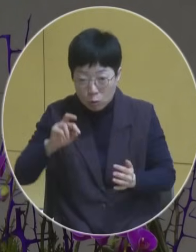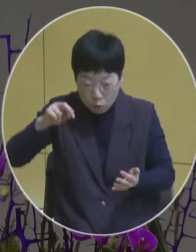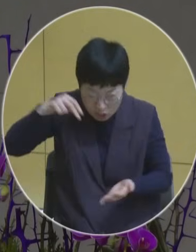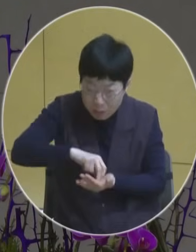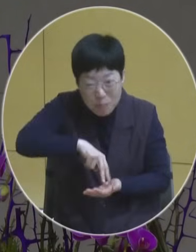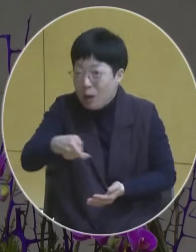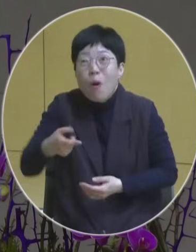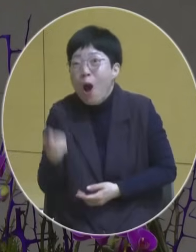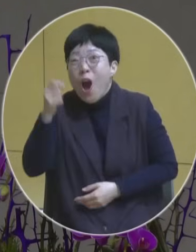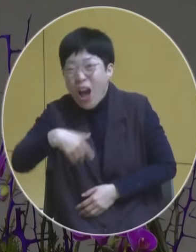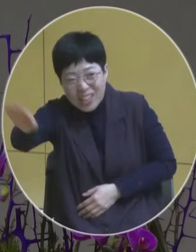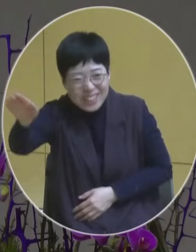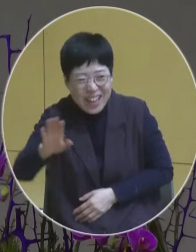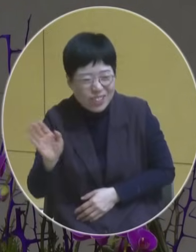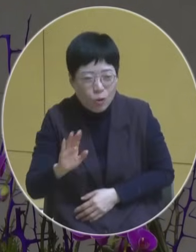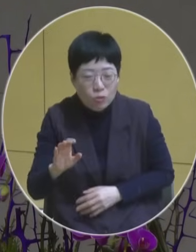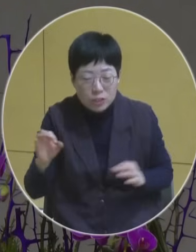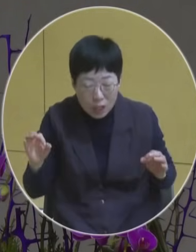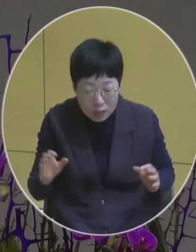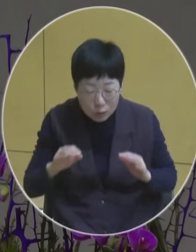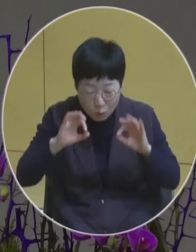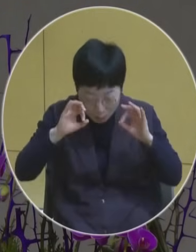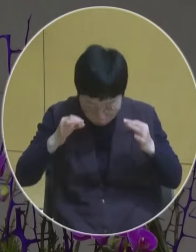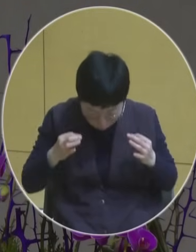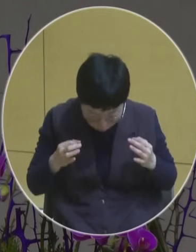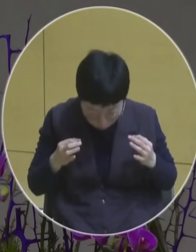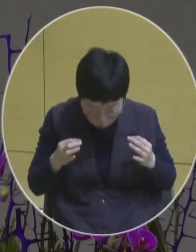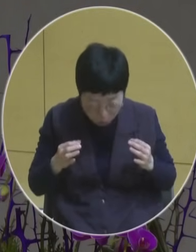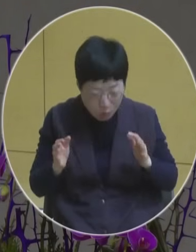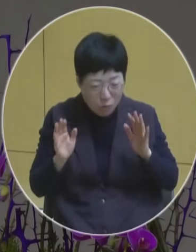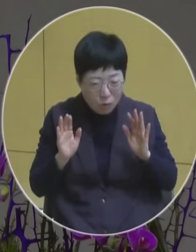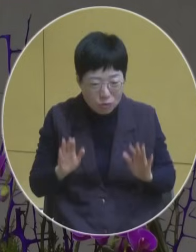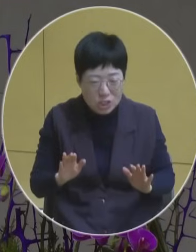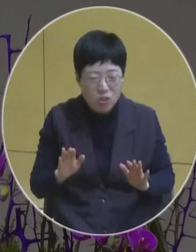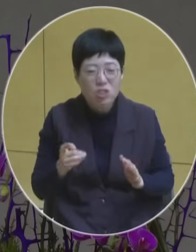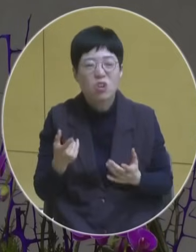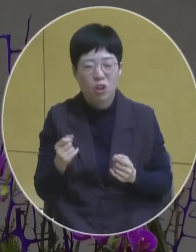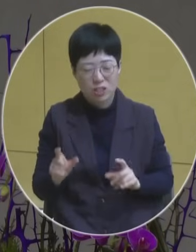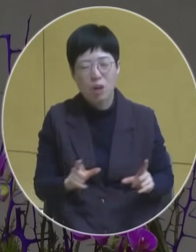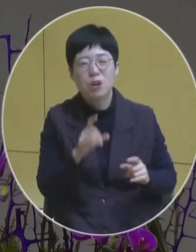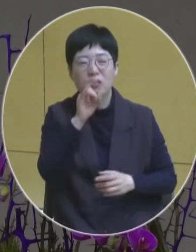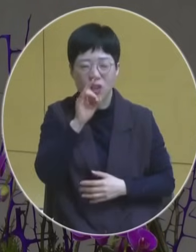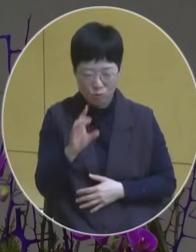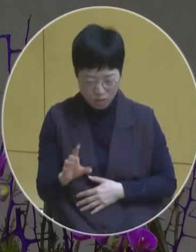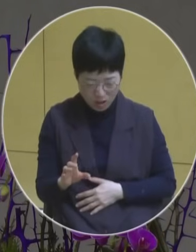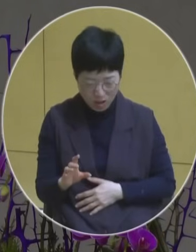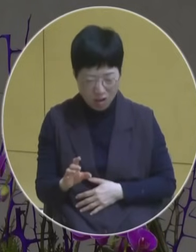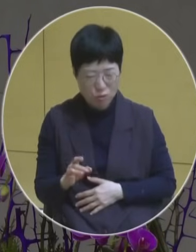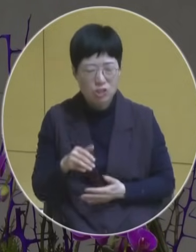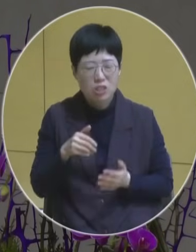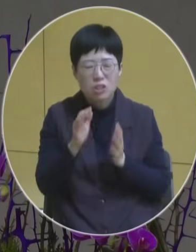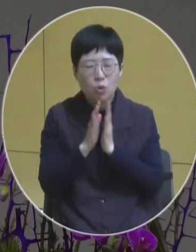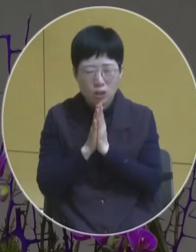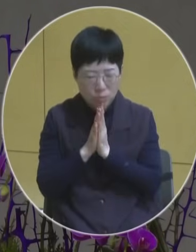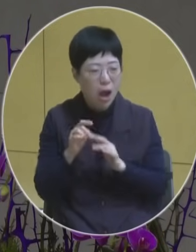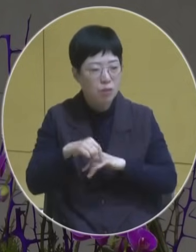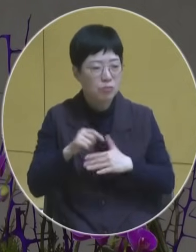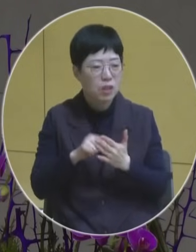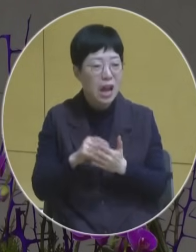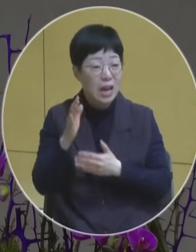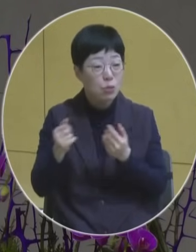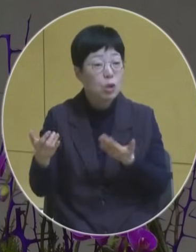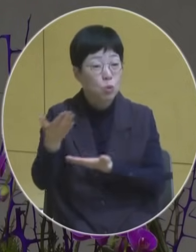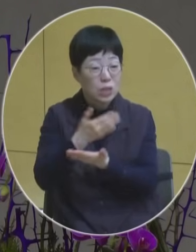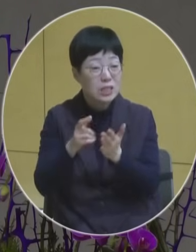아니라 마찬가지잖아요. 내가 이렇게 살아서는 안 되겠다. 기도하는 시간을 좀 가져야지. 하나님과 교제하는